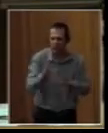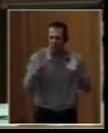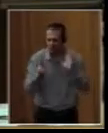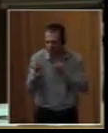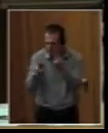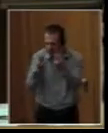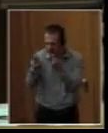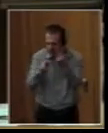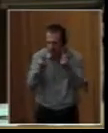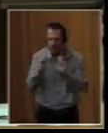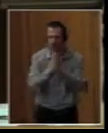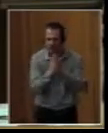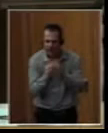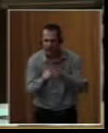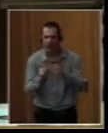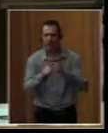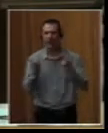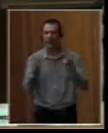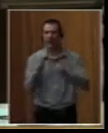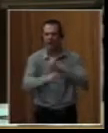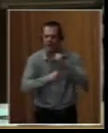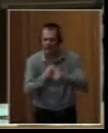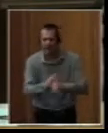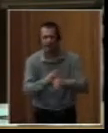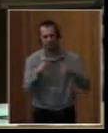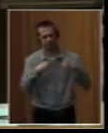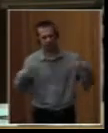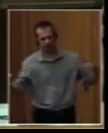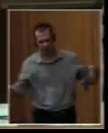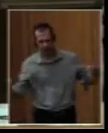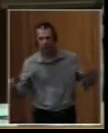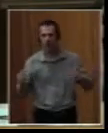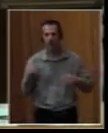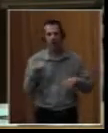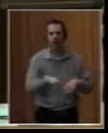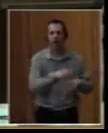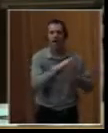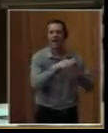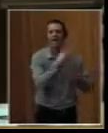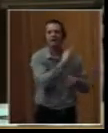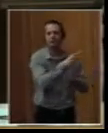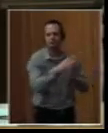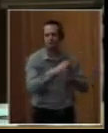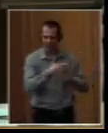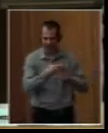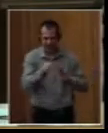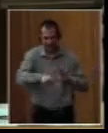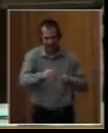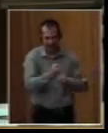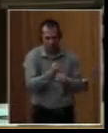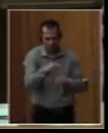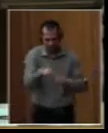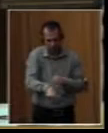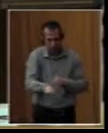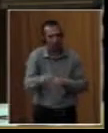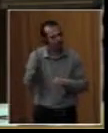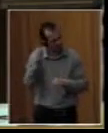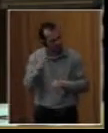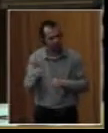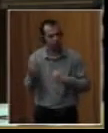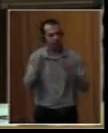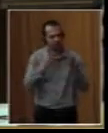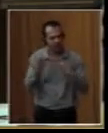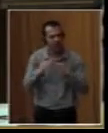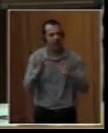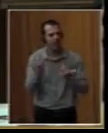διαδίκτυο. Το προσωπικό της βιβλιοθήκης έχει παρακολουθήσει τα αντίστοιχα και τα ανάλογα σεμινάρια για την εκπαίδευση και τη χρήση αυτών των